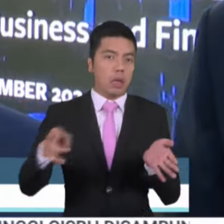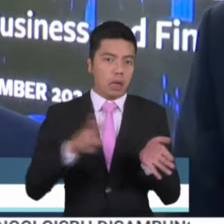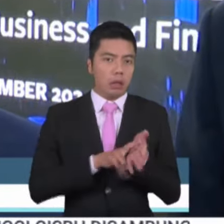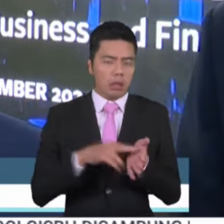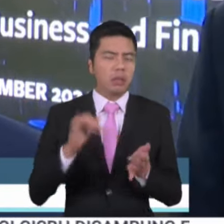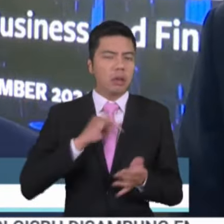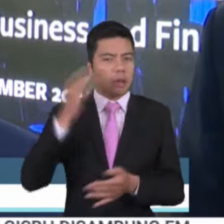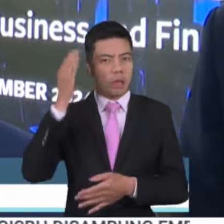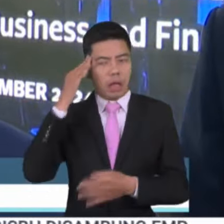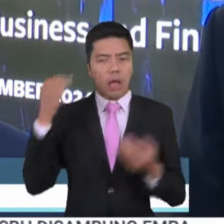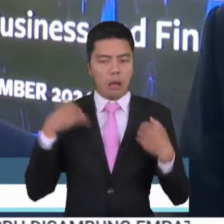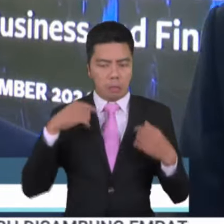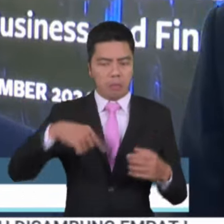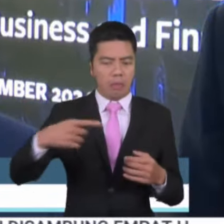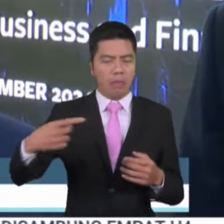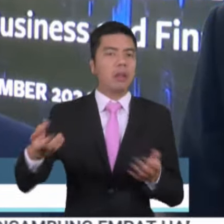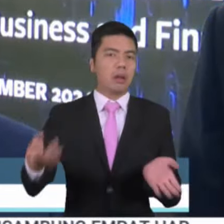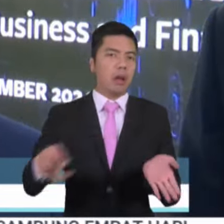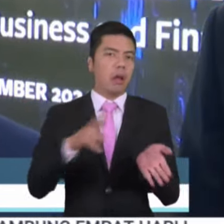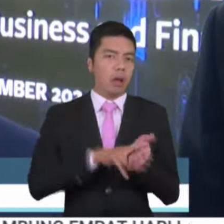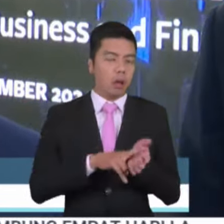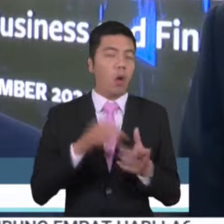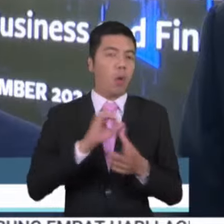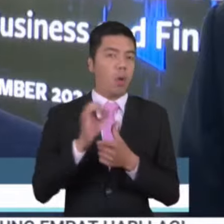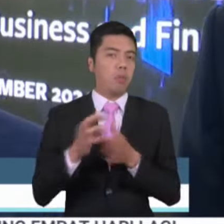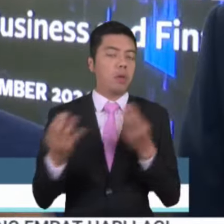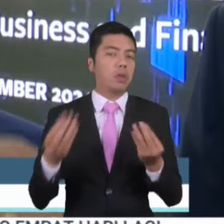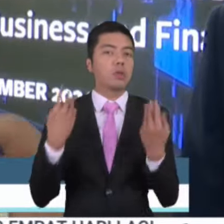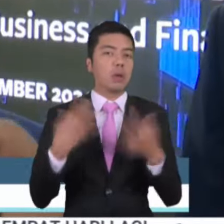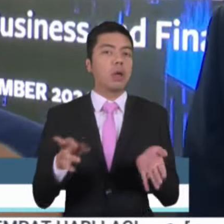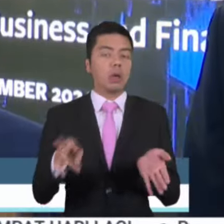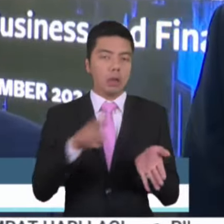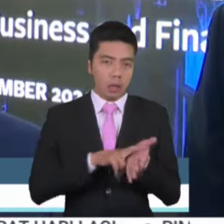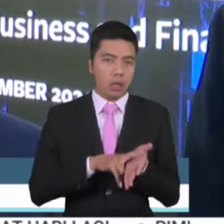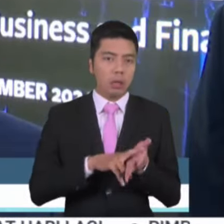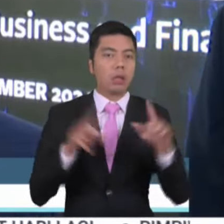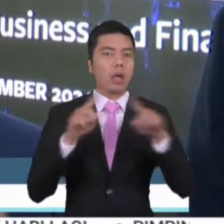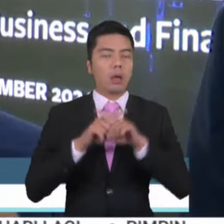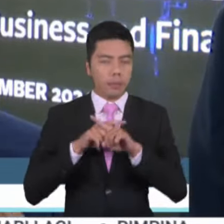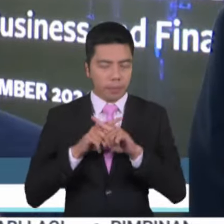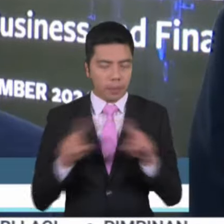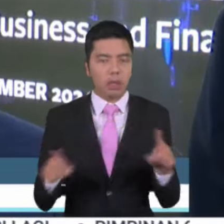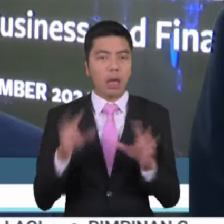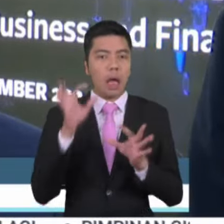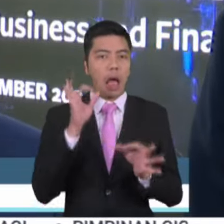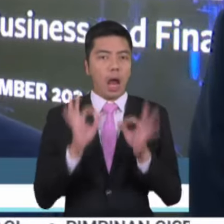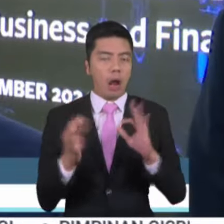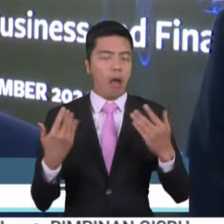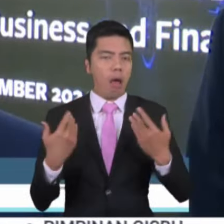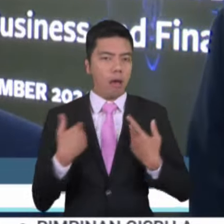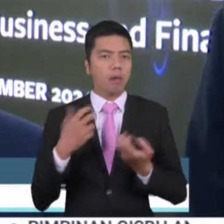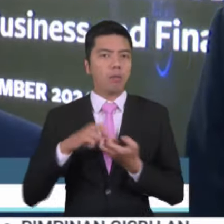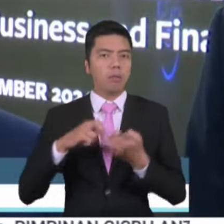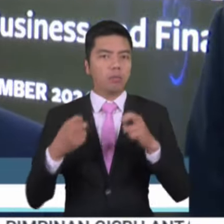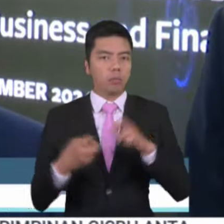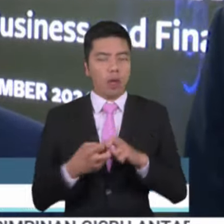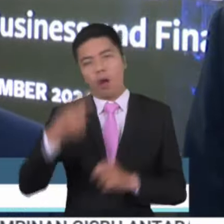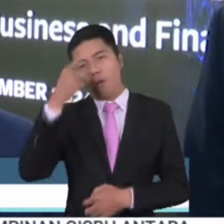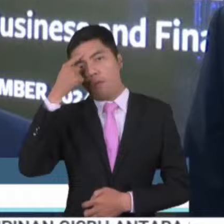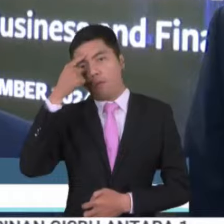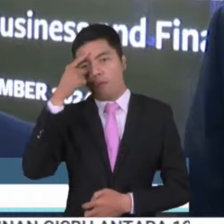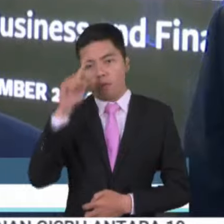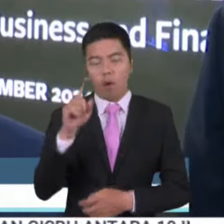tahu ada yang mendaftar hujung minggu ini dan mungkin ada sudah yang mendaftar. Tapi jika ada masalah